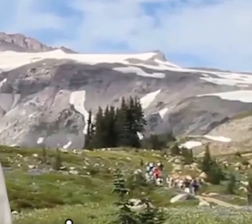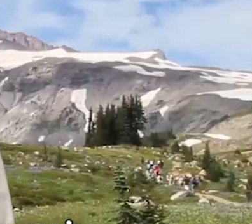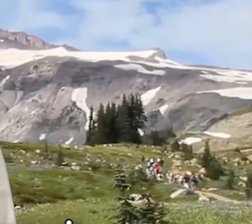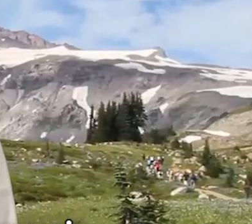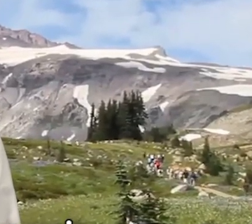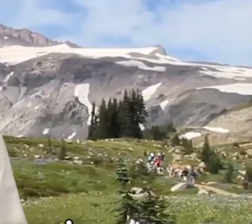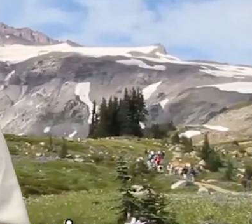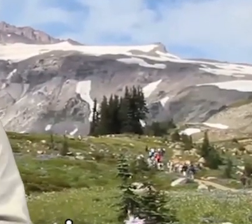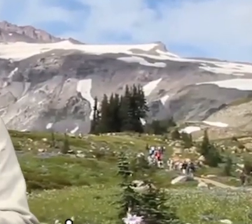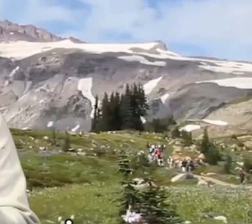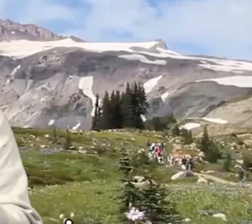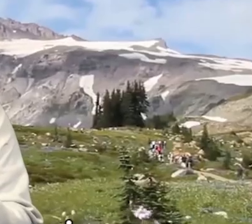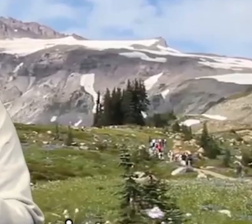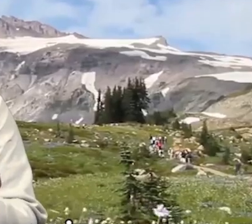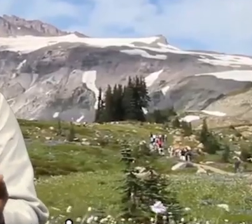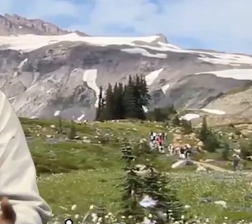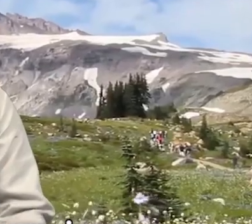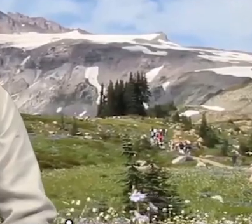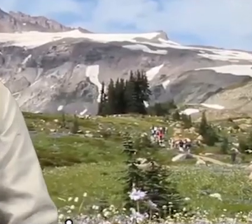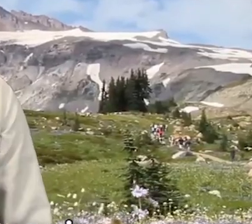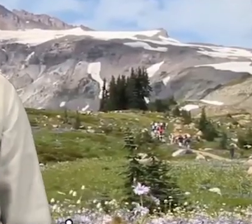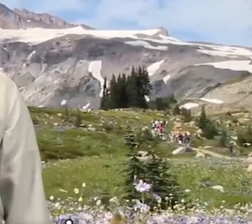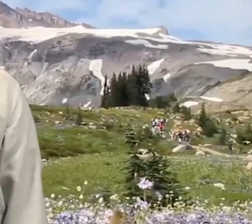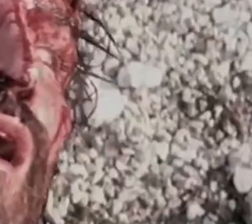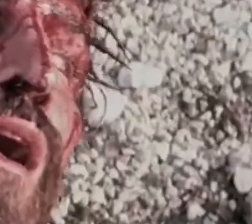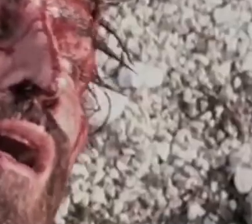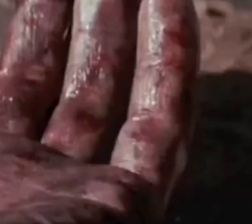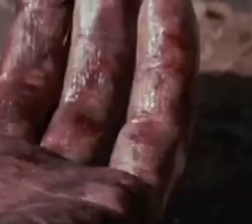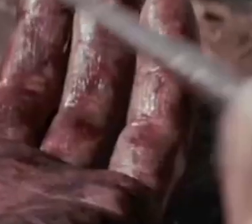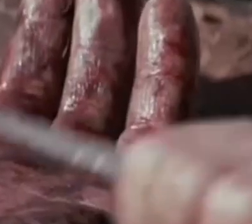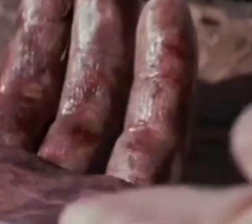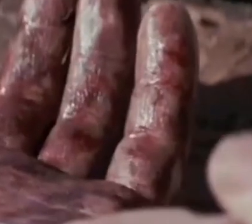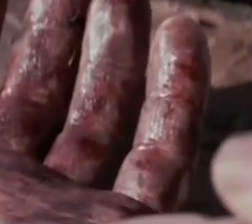மூன்றாணி மீதில் காயமடைந்தே.